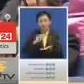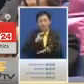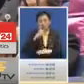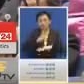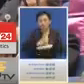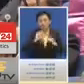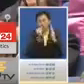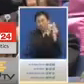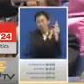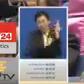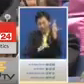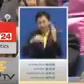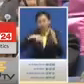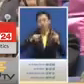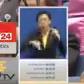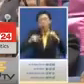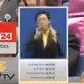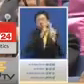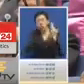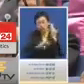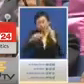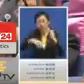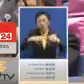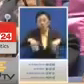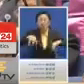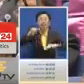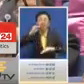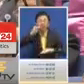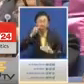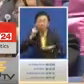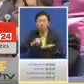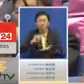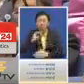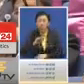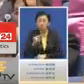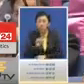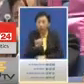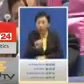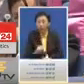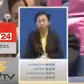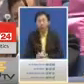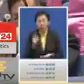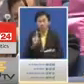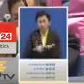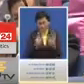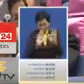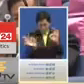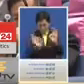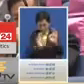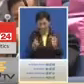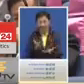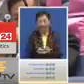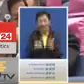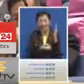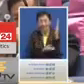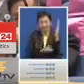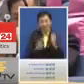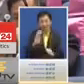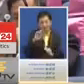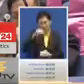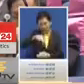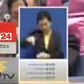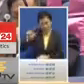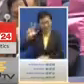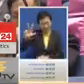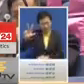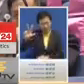หวัดกรมปกครองส่วนท้องถิ่นกรมชลประทานมีหนังสือว่ายังไงครับให้ซื้อยางได้กับ3บริษัทนี้เท่านั้น